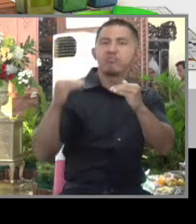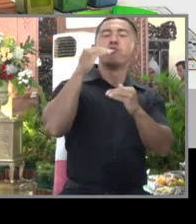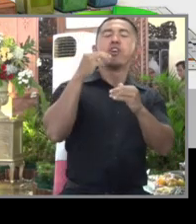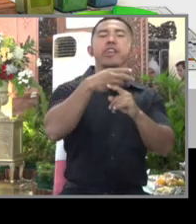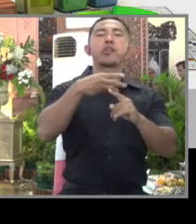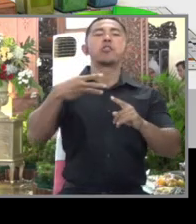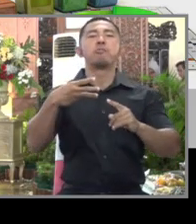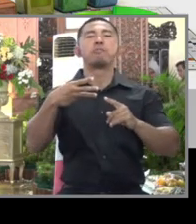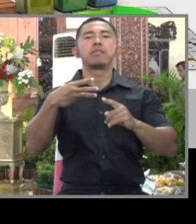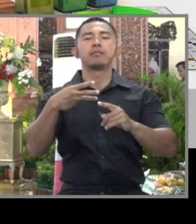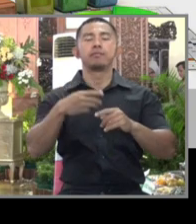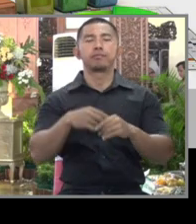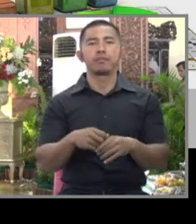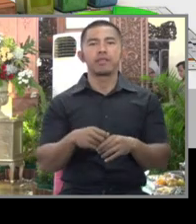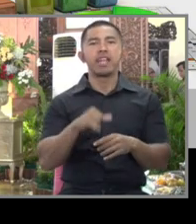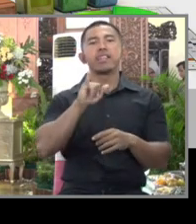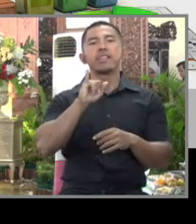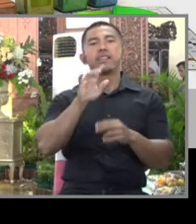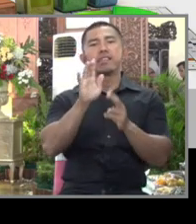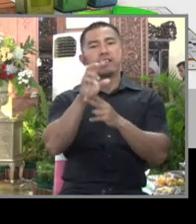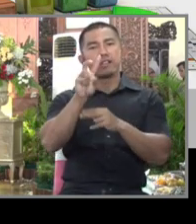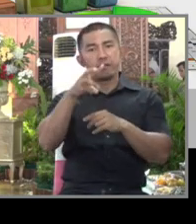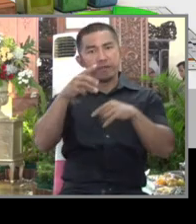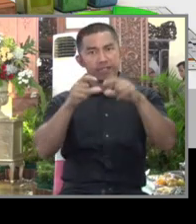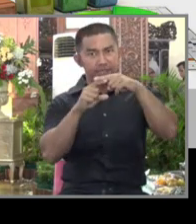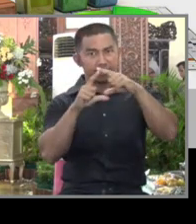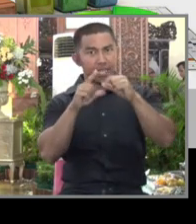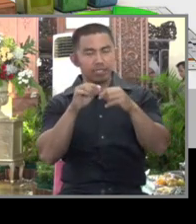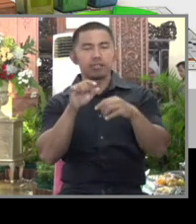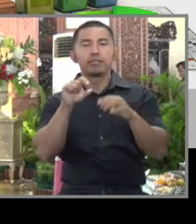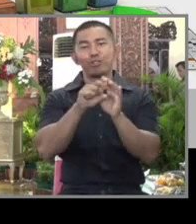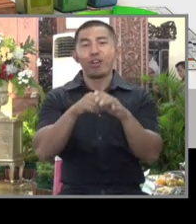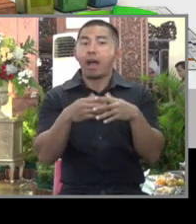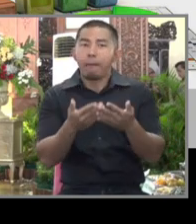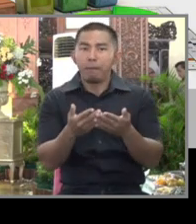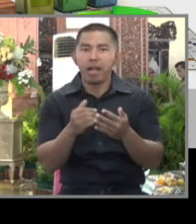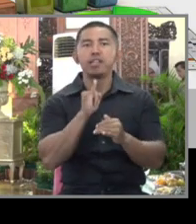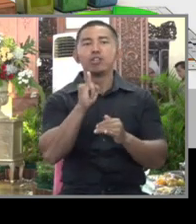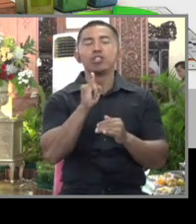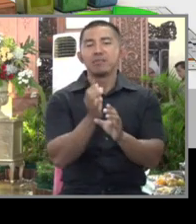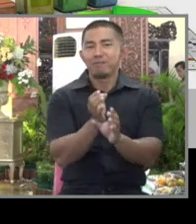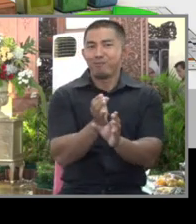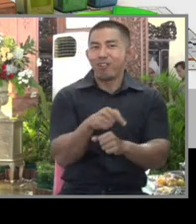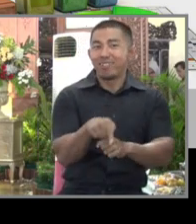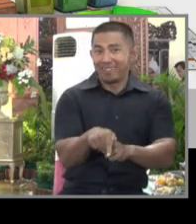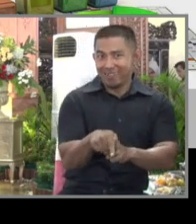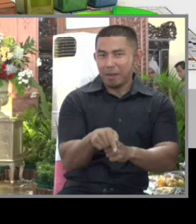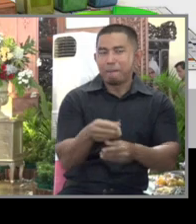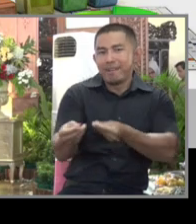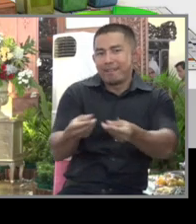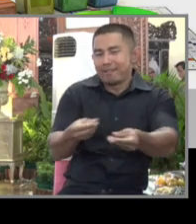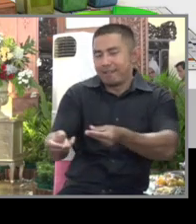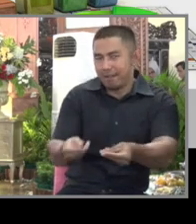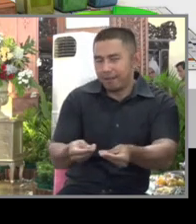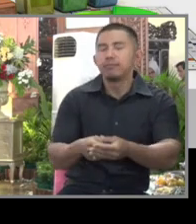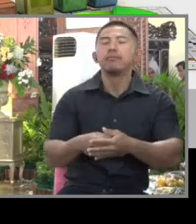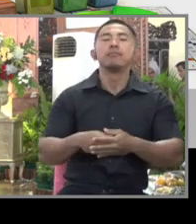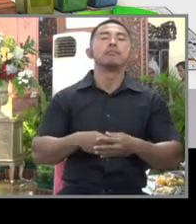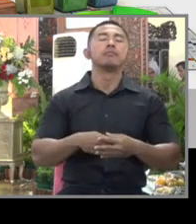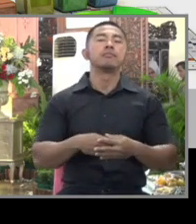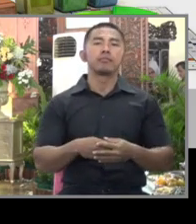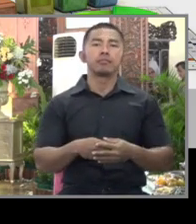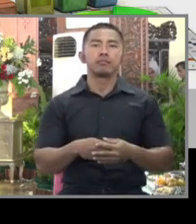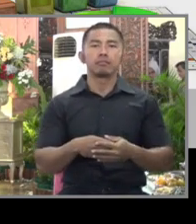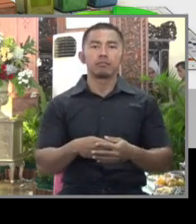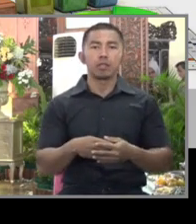dan investasi, antara lain sektor industri pengolahan, perdagangan,